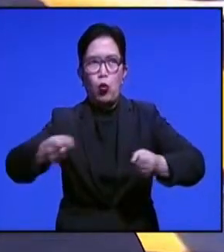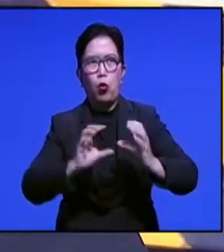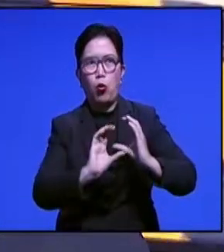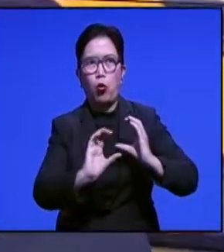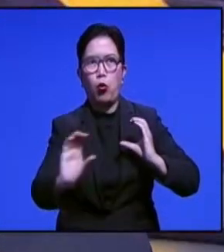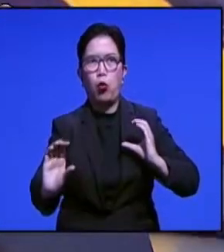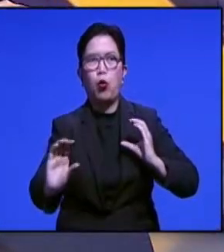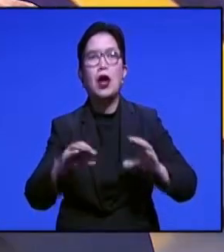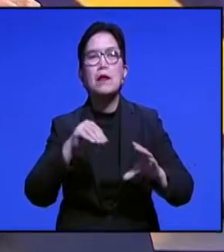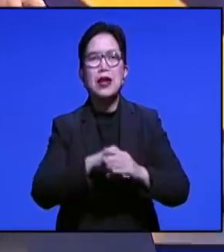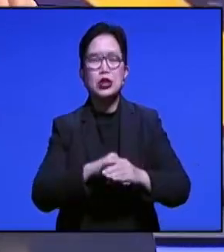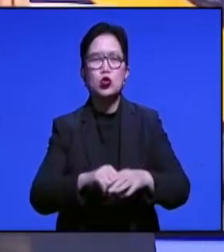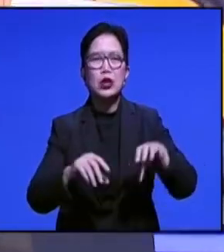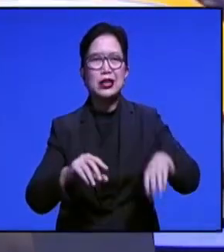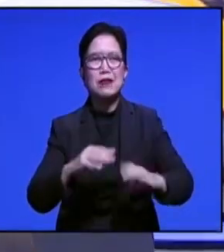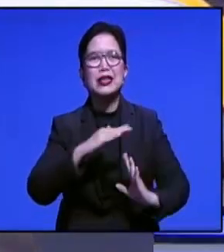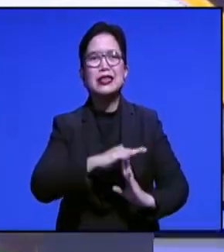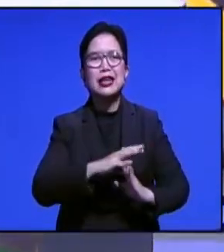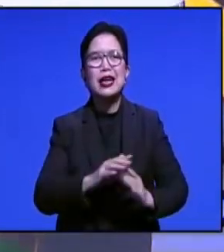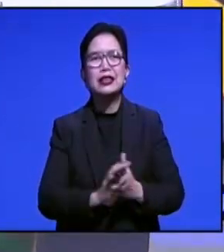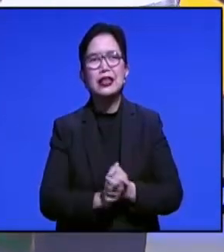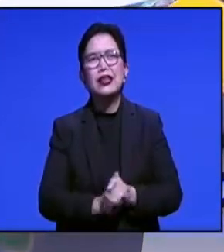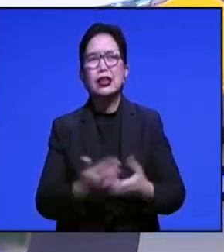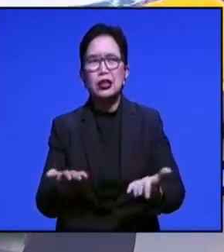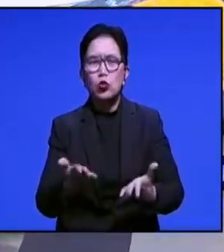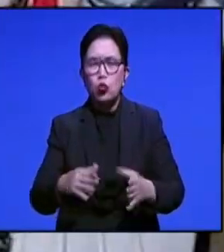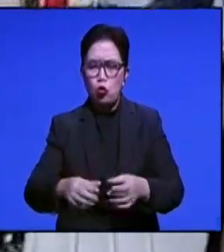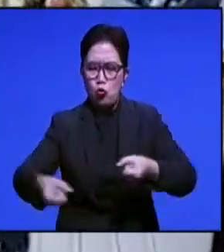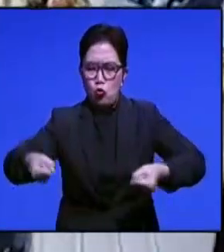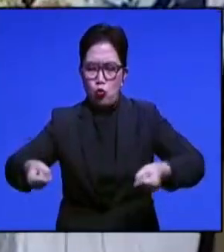97 dan menabrak 7 mobil yang sedang terparkir.